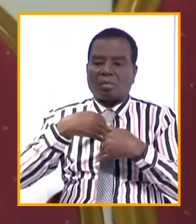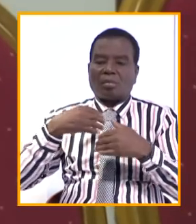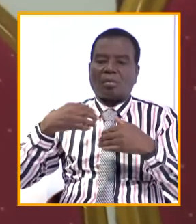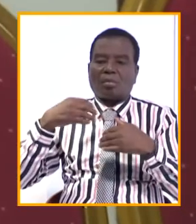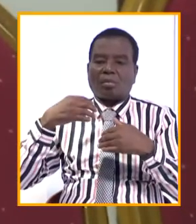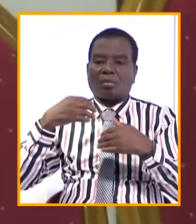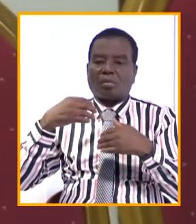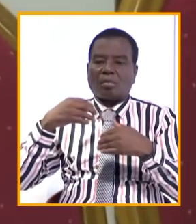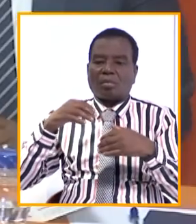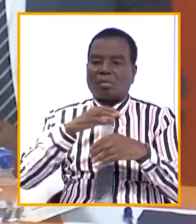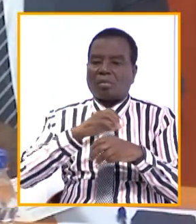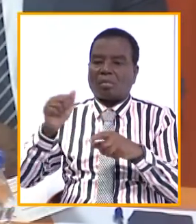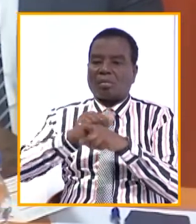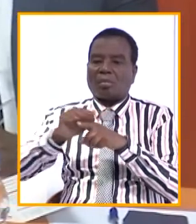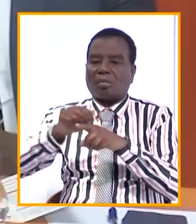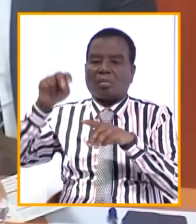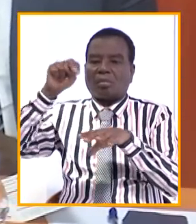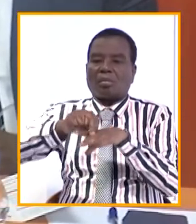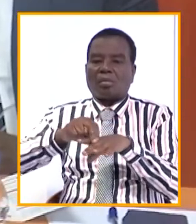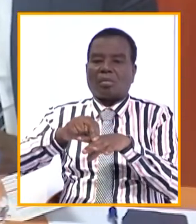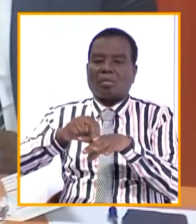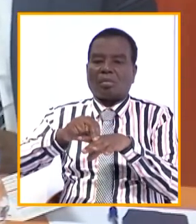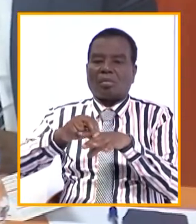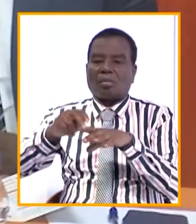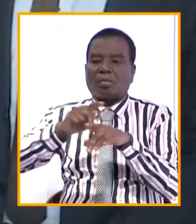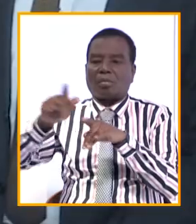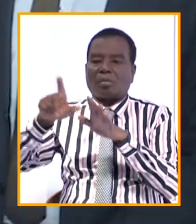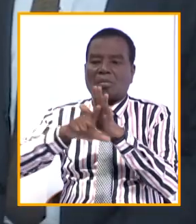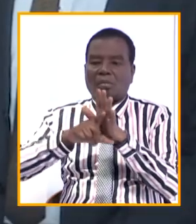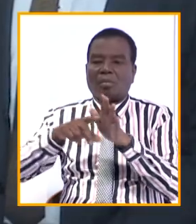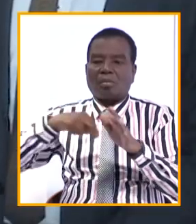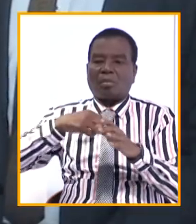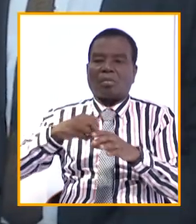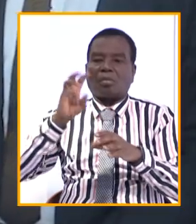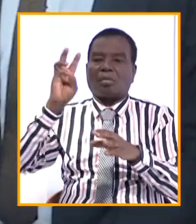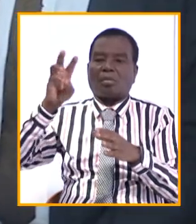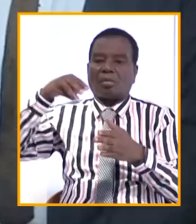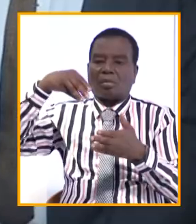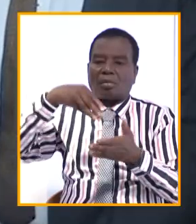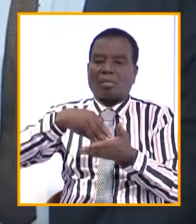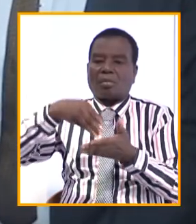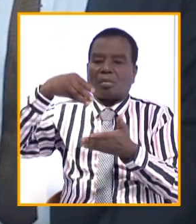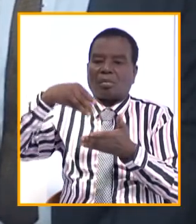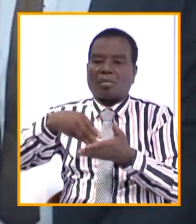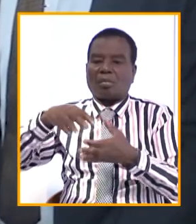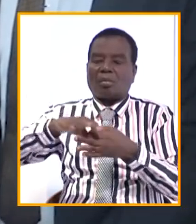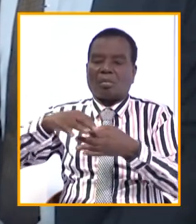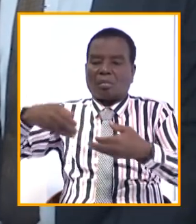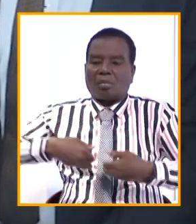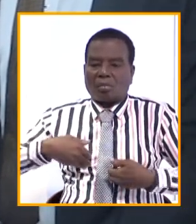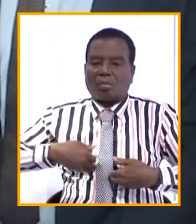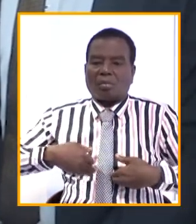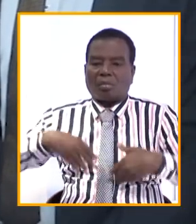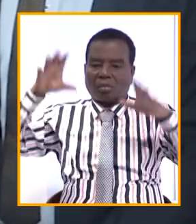cela. Et en matière de formation professionnelle, nous avons près de 5 millions de jeunes qui sont là, sans emploi.